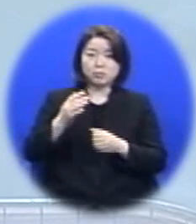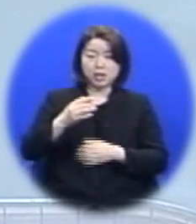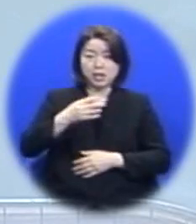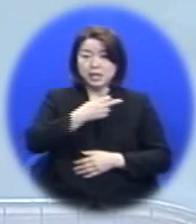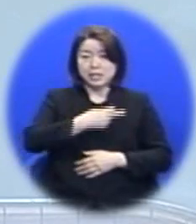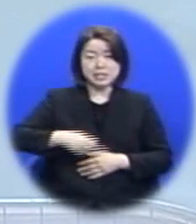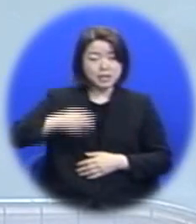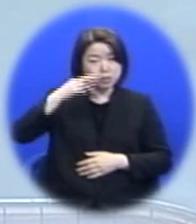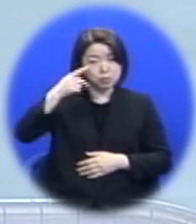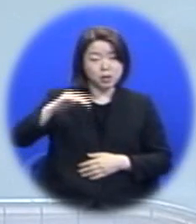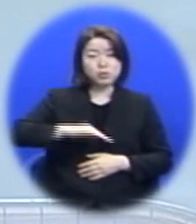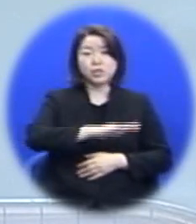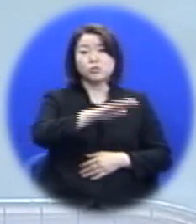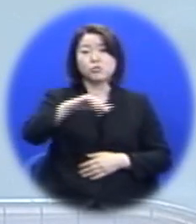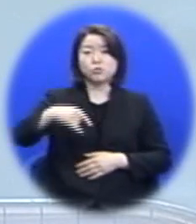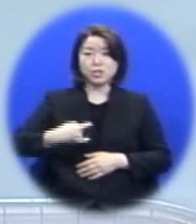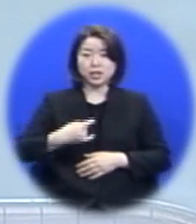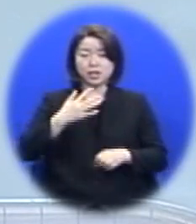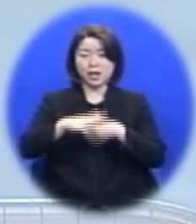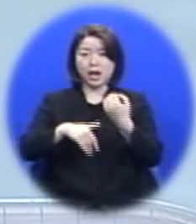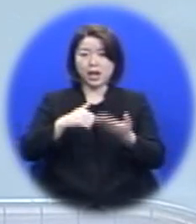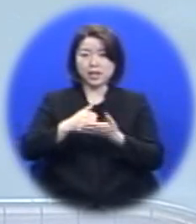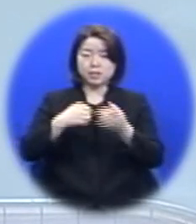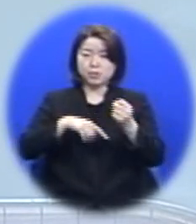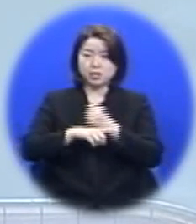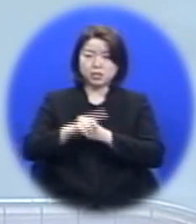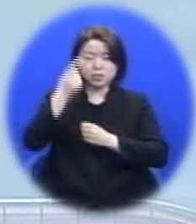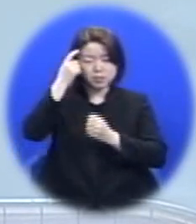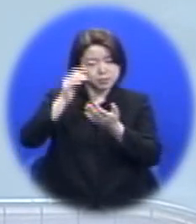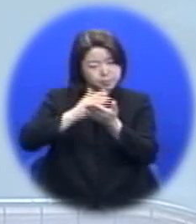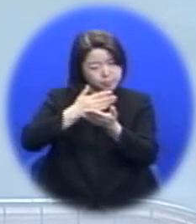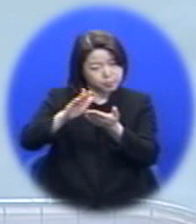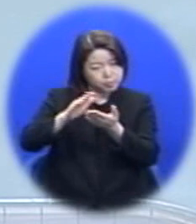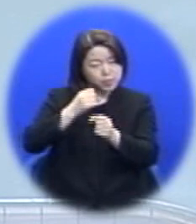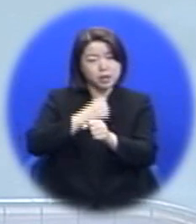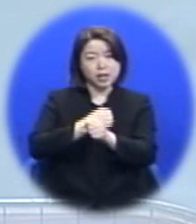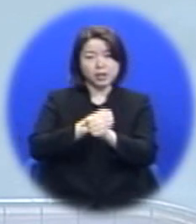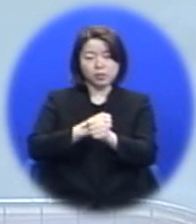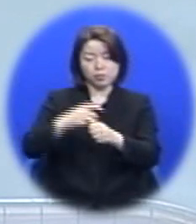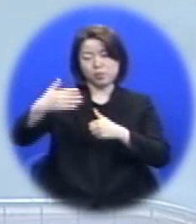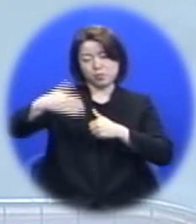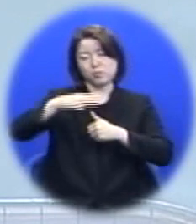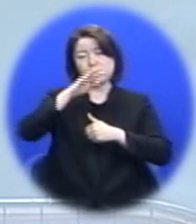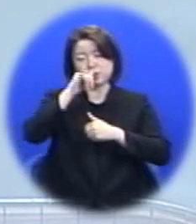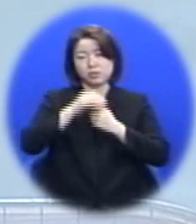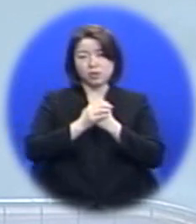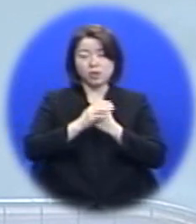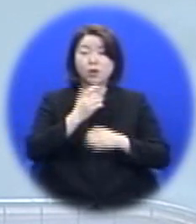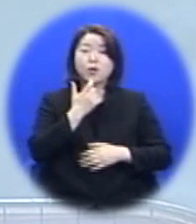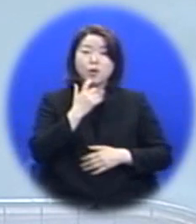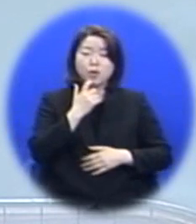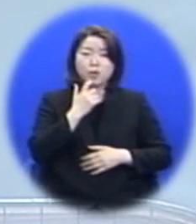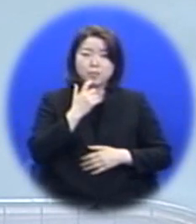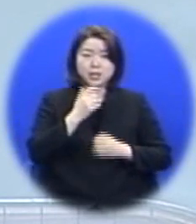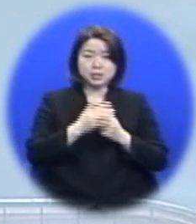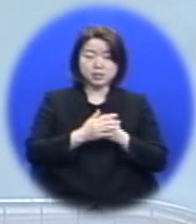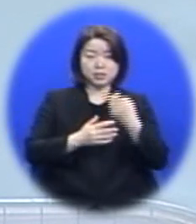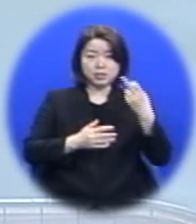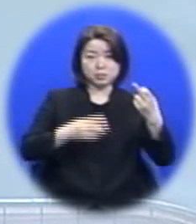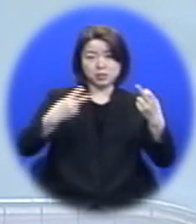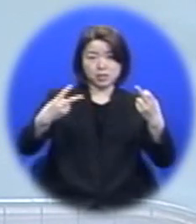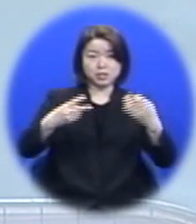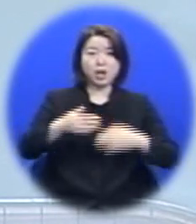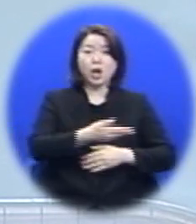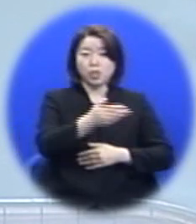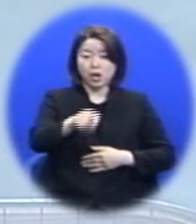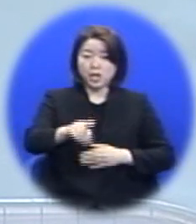바울이 우리에게 하나님의 뜻을 분별하라고 그렇게 권했던 거예요. 로마서 12장 2절, 너희는 이